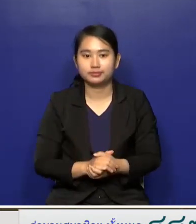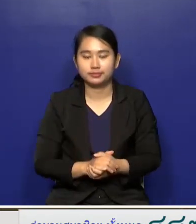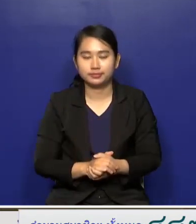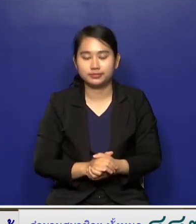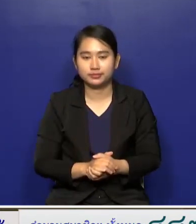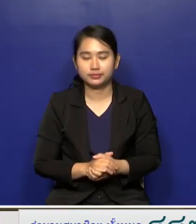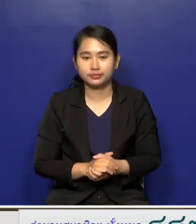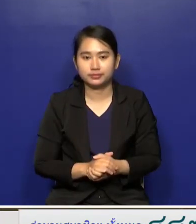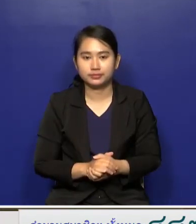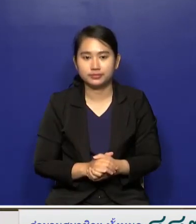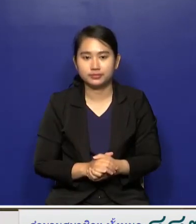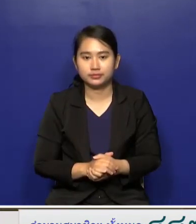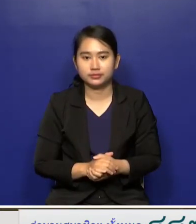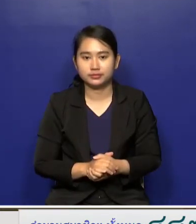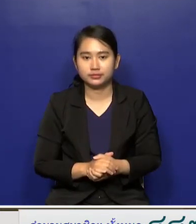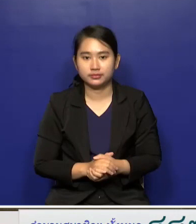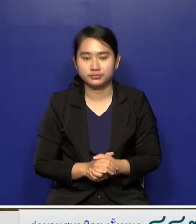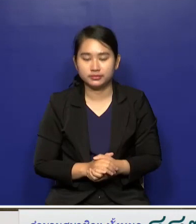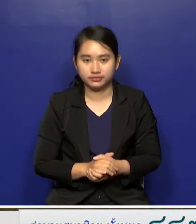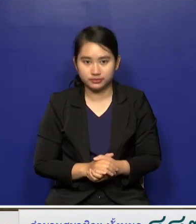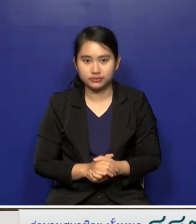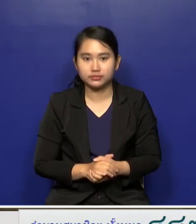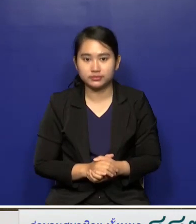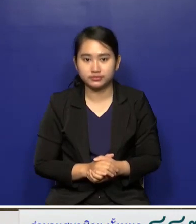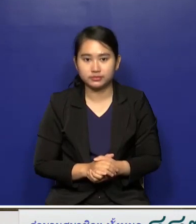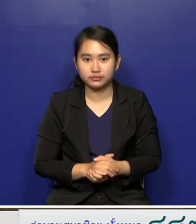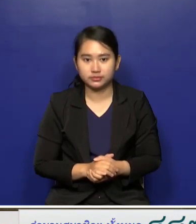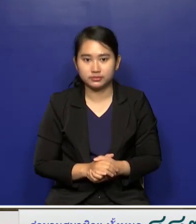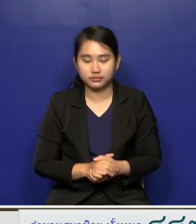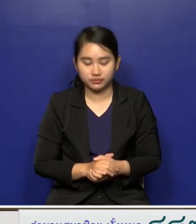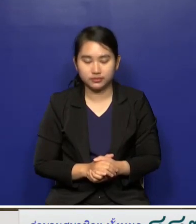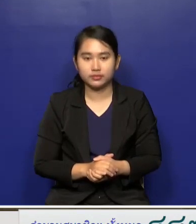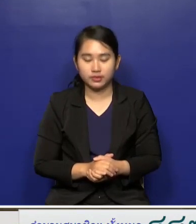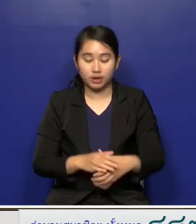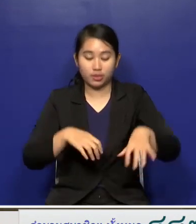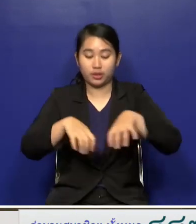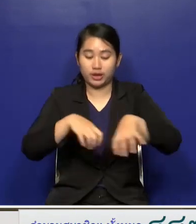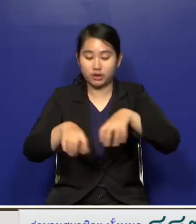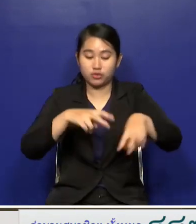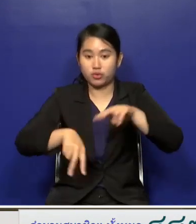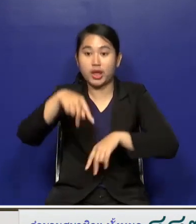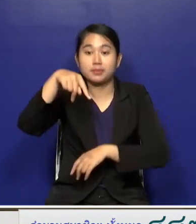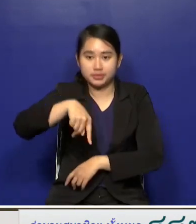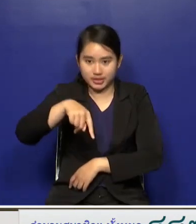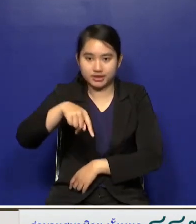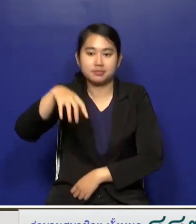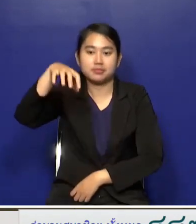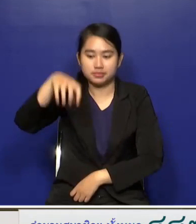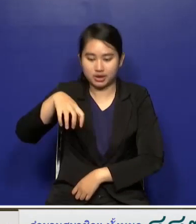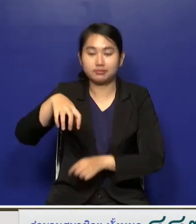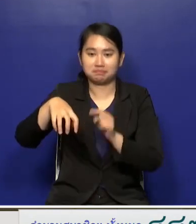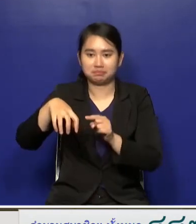ครับองค์กรปกครองส่วนท้องถิ่นรูปแบบพิเศษถือเป็นหน่วยองค์กรปกครองท้องถิ่น